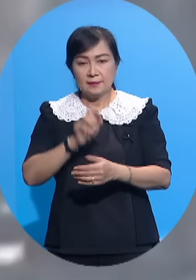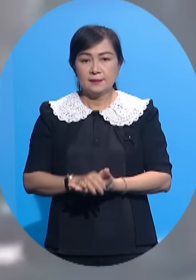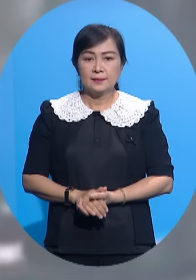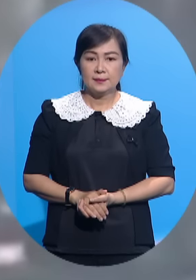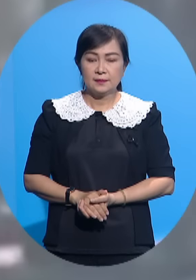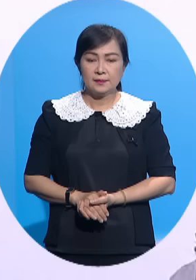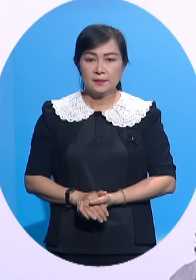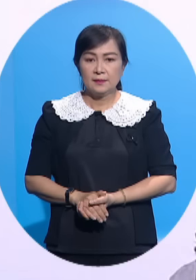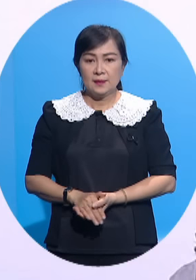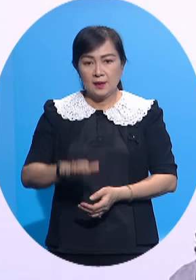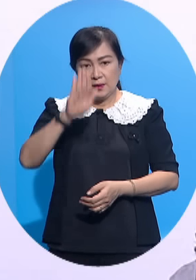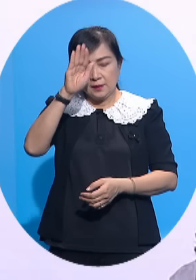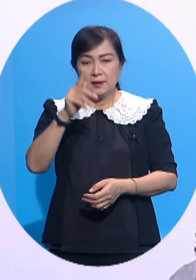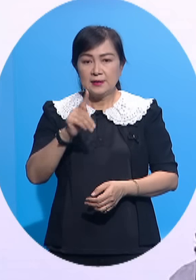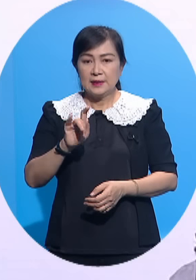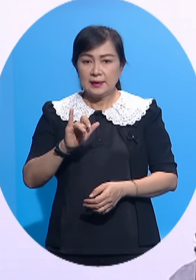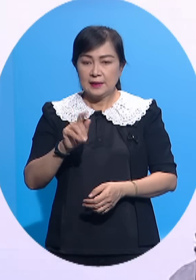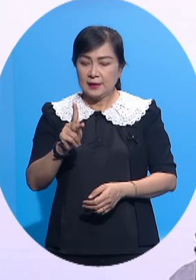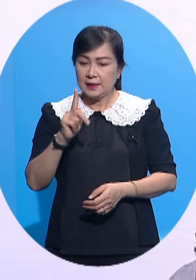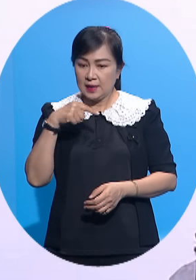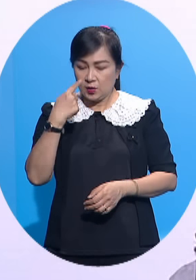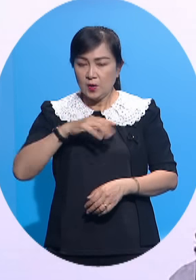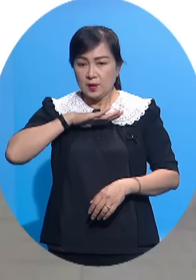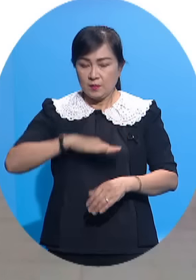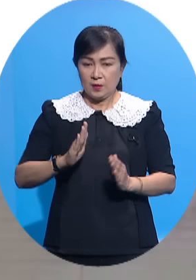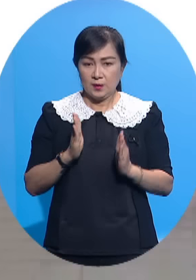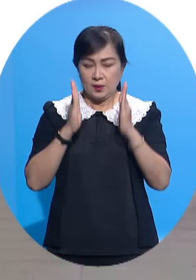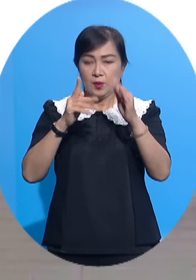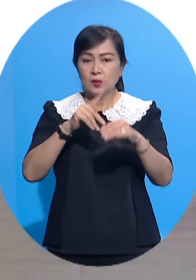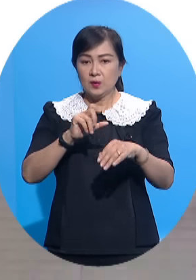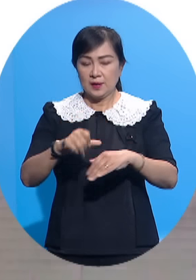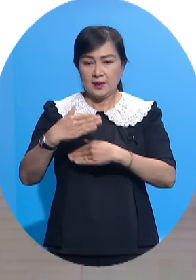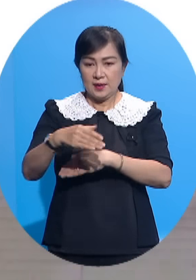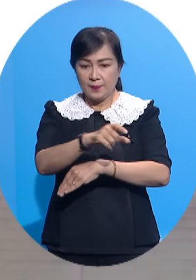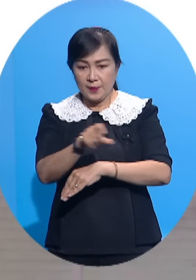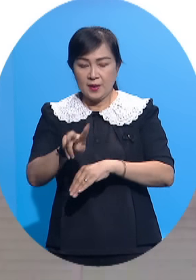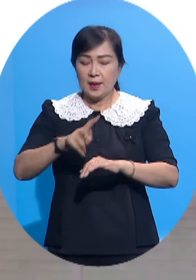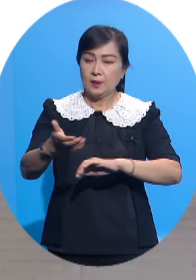cùng ngày tổng thống zelenski tuyên bố đã kiểm soát thị trấn sua gần biên giới hai nước